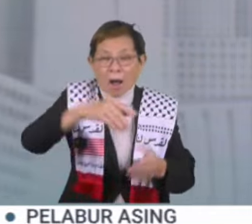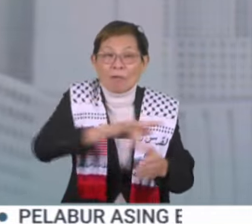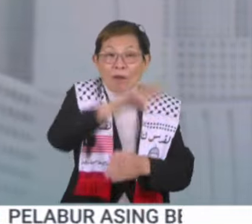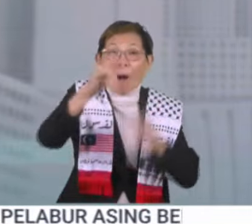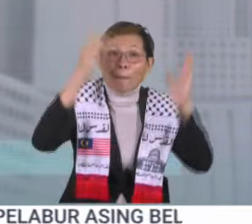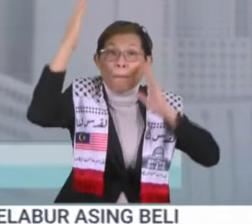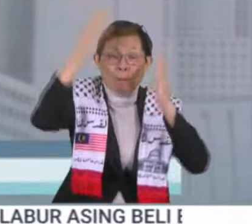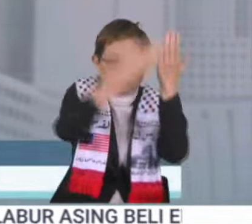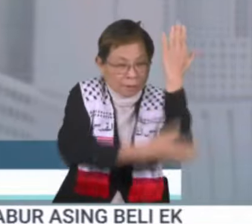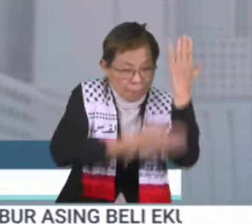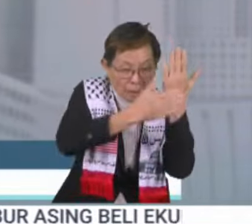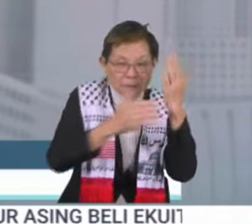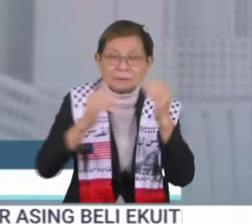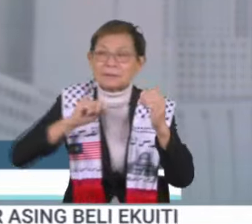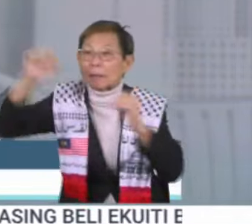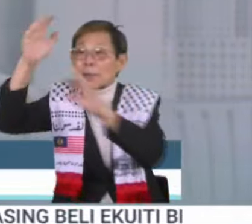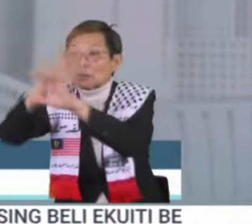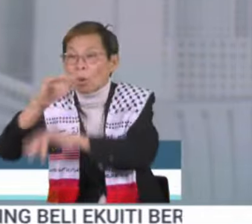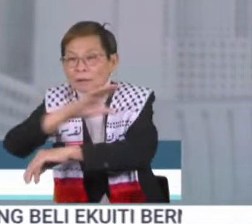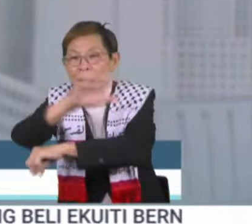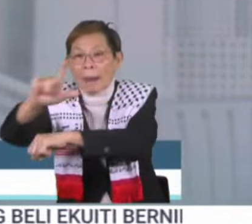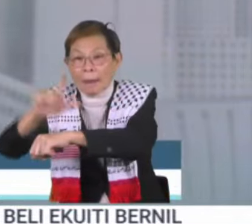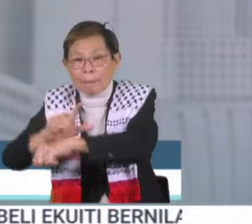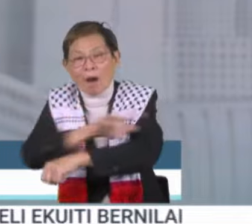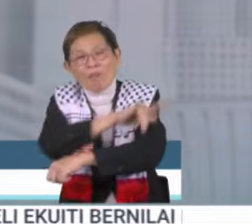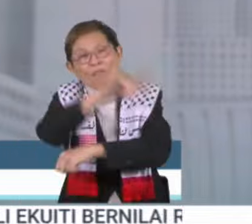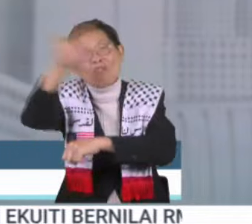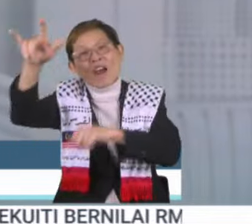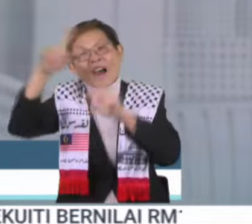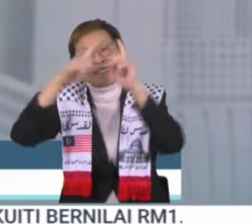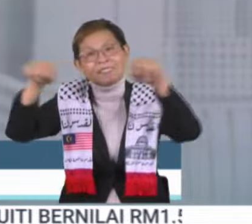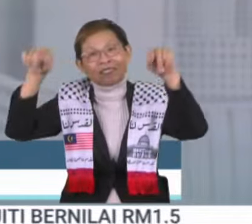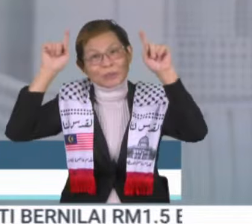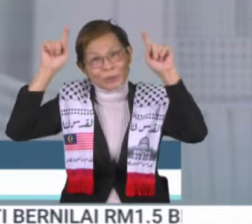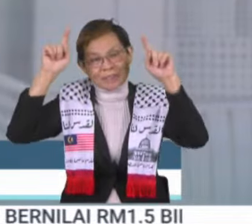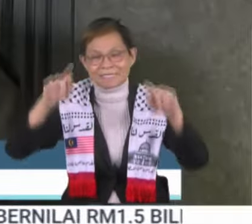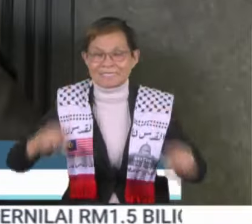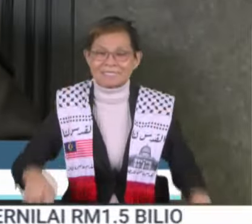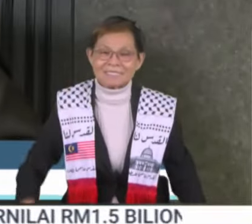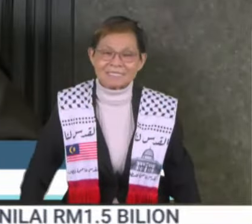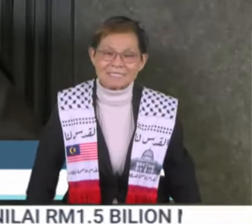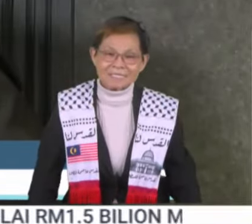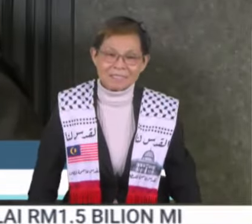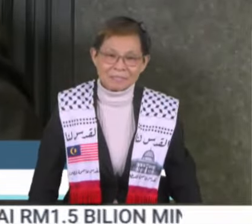antara Semenanjung, Sabah, Sarawak serta Labuan, Fly Siswa.